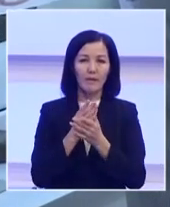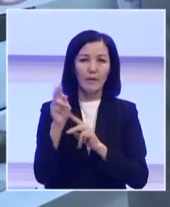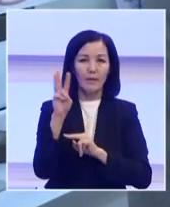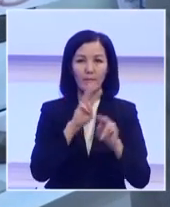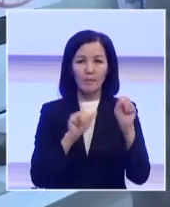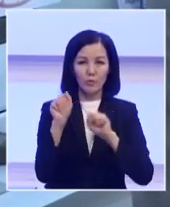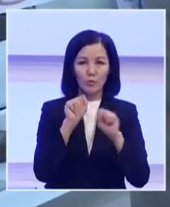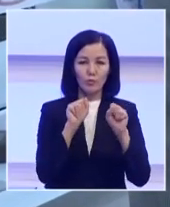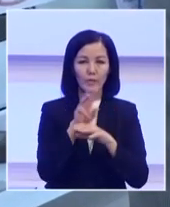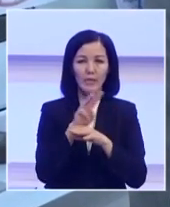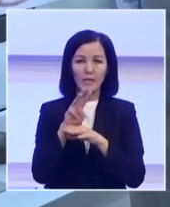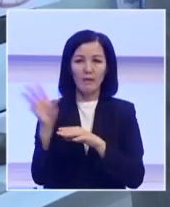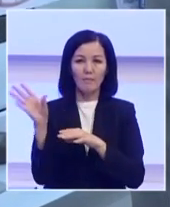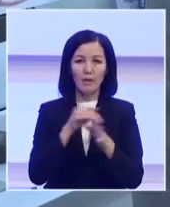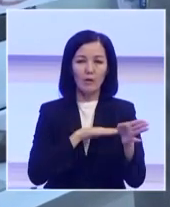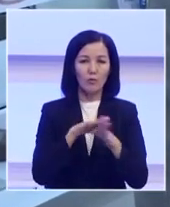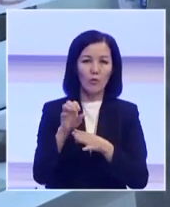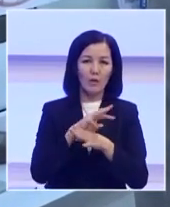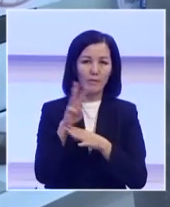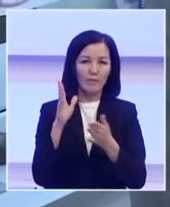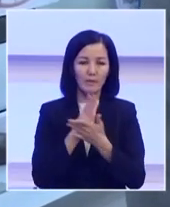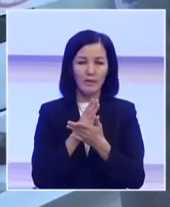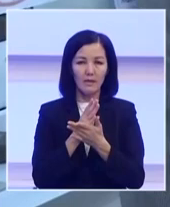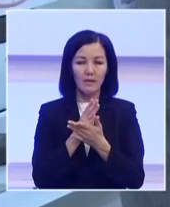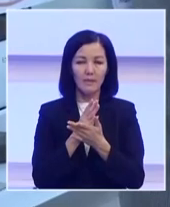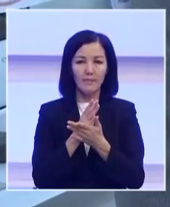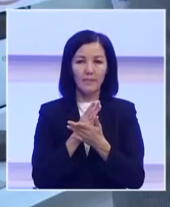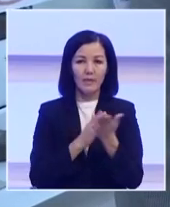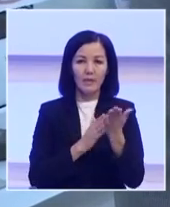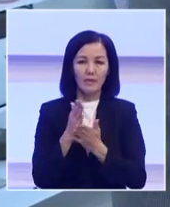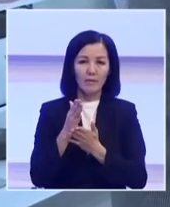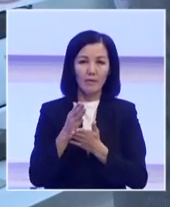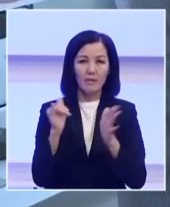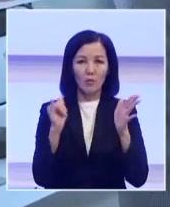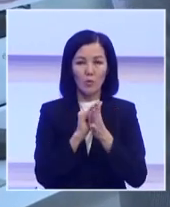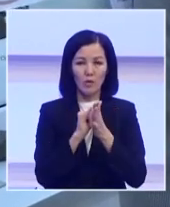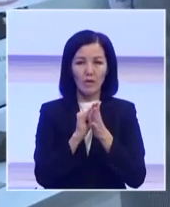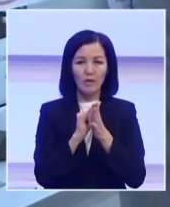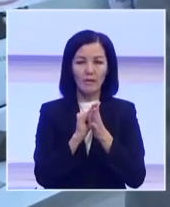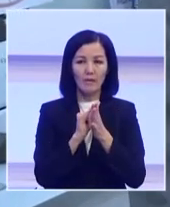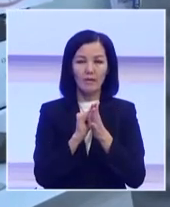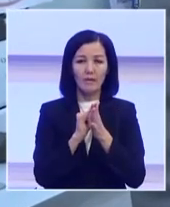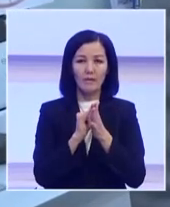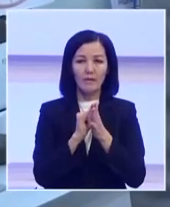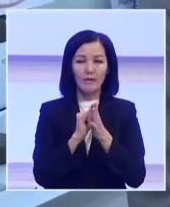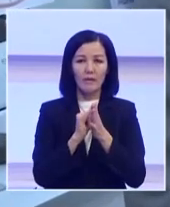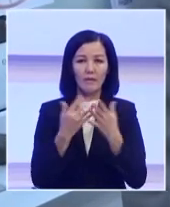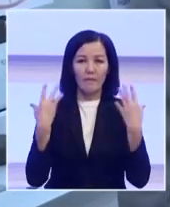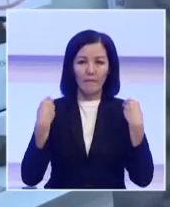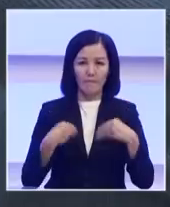дезинфекциялайтын антисептиктардың барымен толық қамтамасыз етілген, кіреберіске қойылған. Почтальондардың барлығы форма